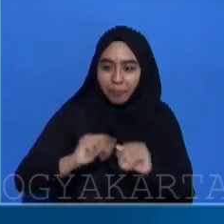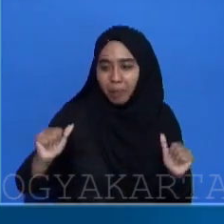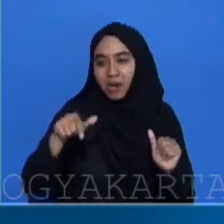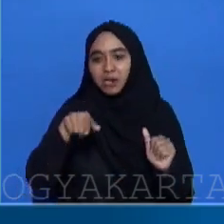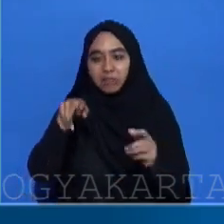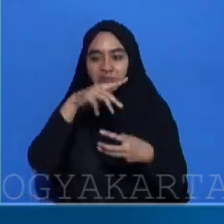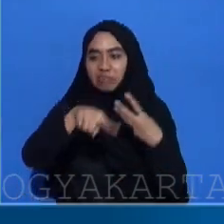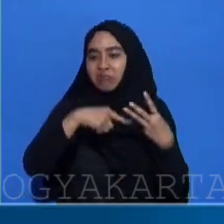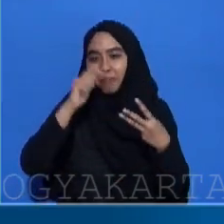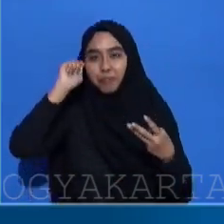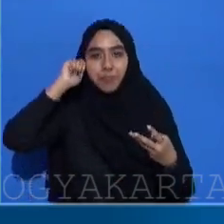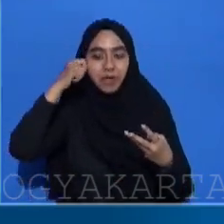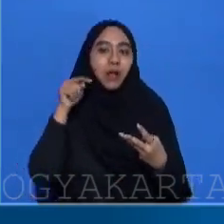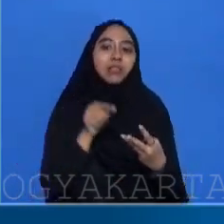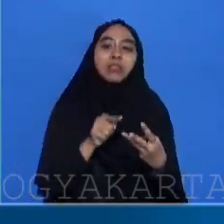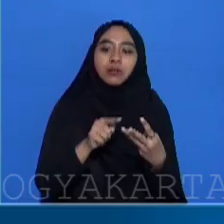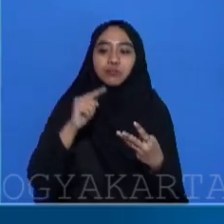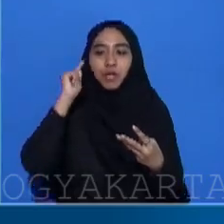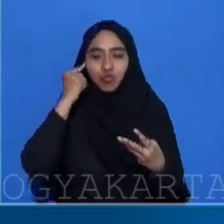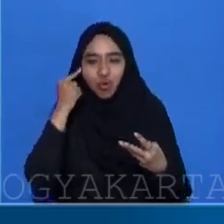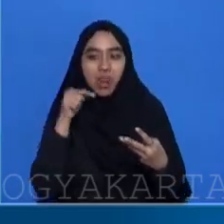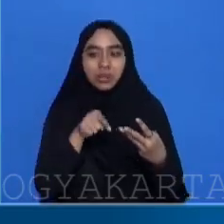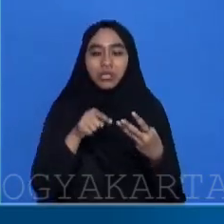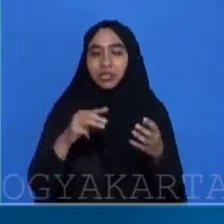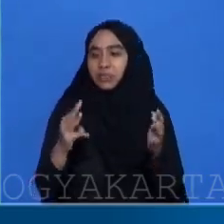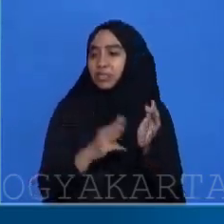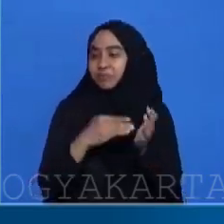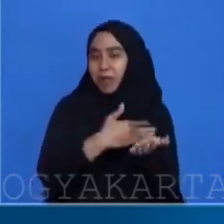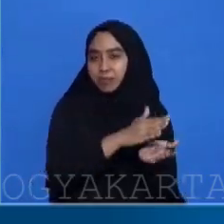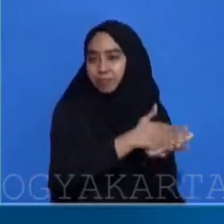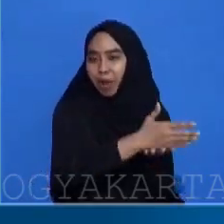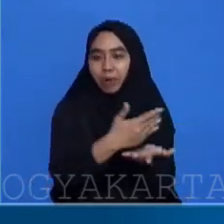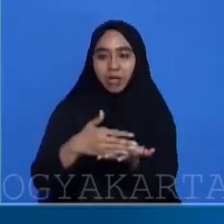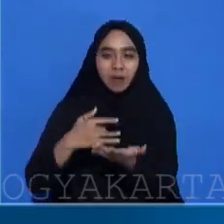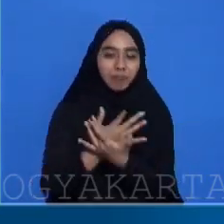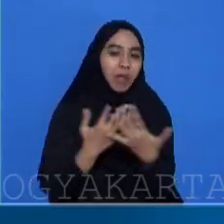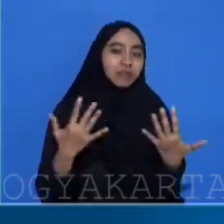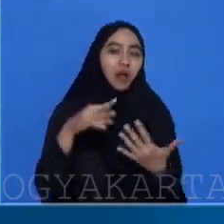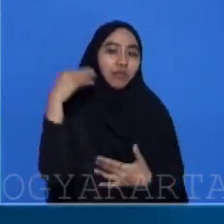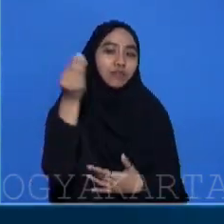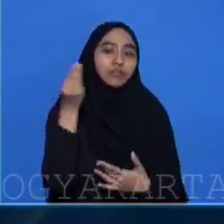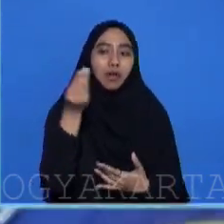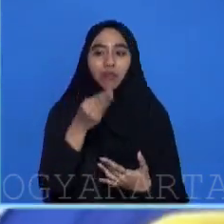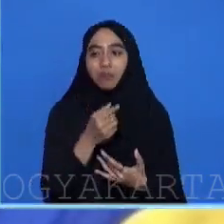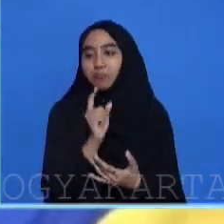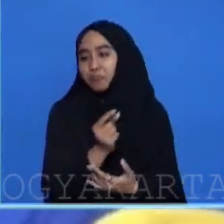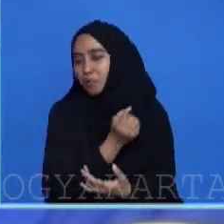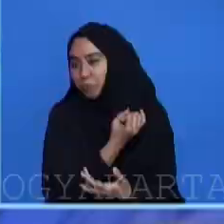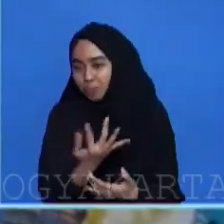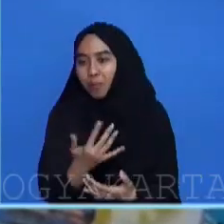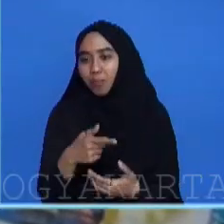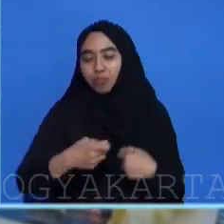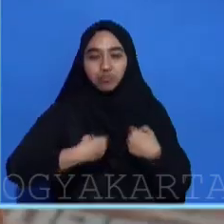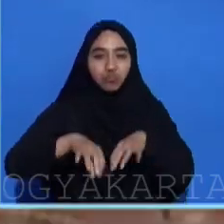disampaikan stiker dibagikan langsung kepada warga yang sedang berwisata di Tlogo Putri dan kepada sejumlah pedagang kaki